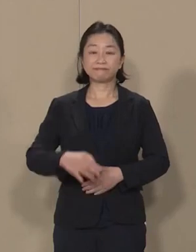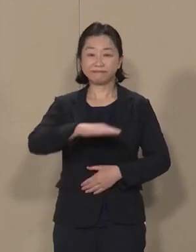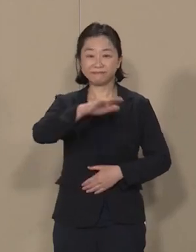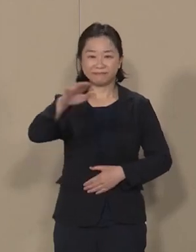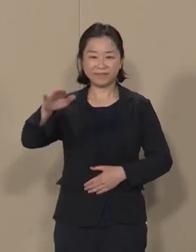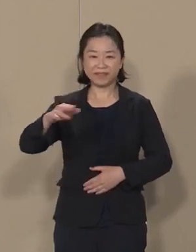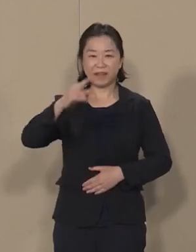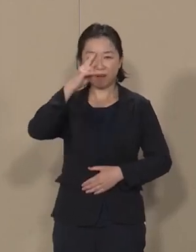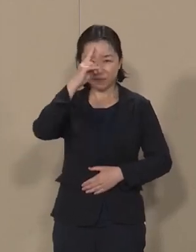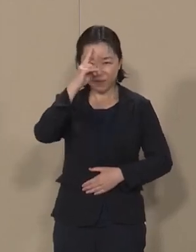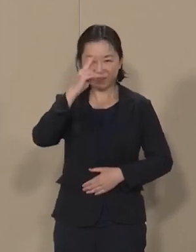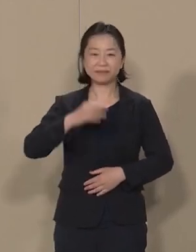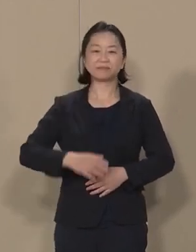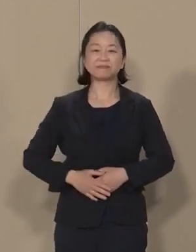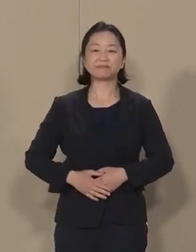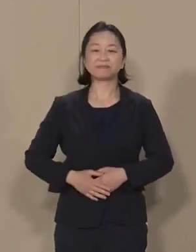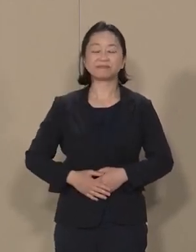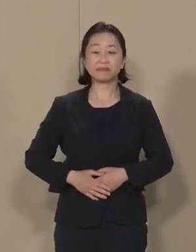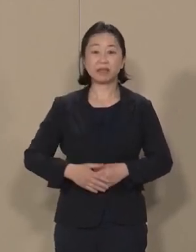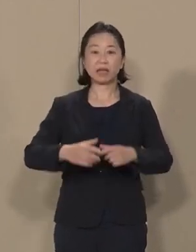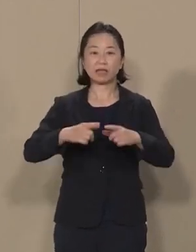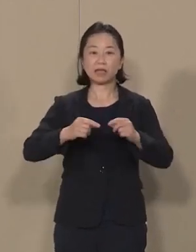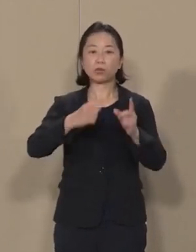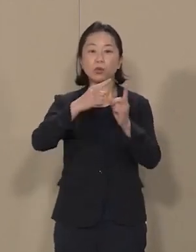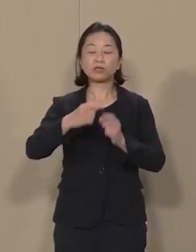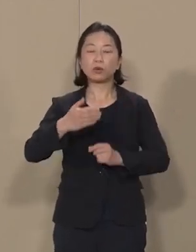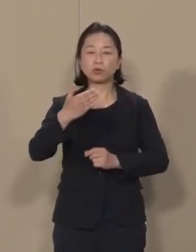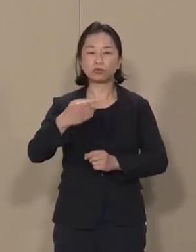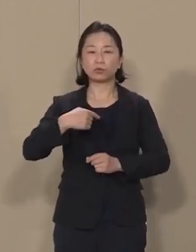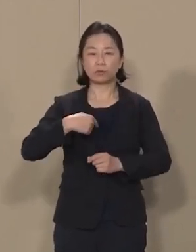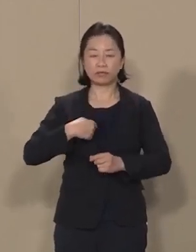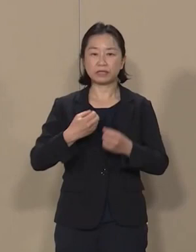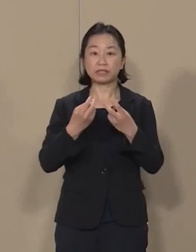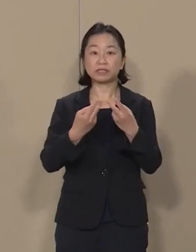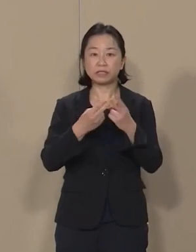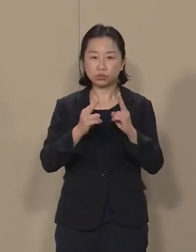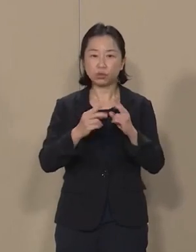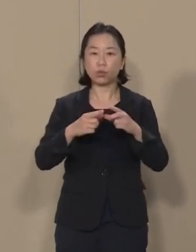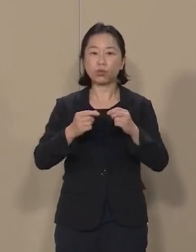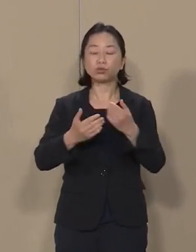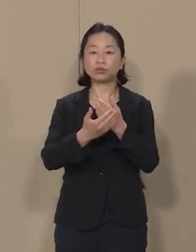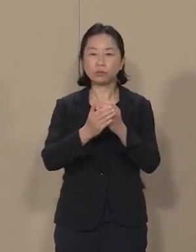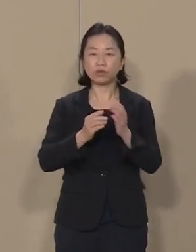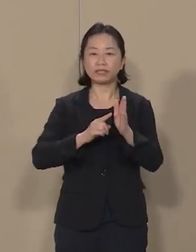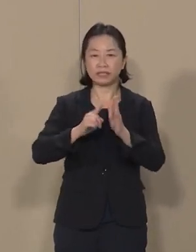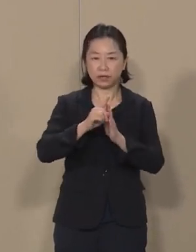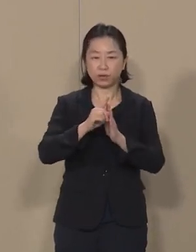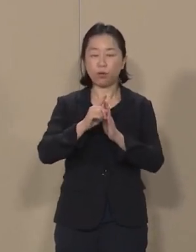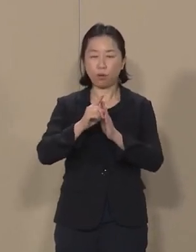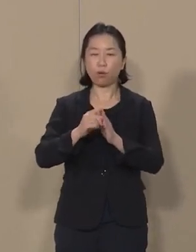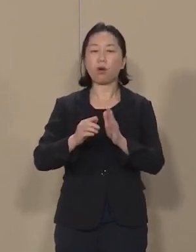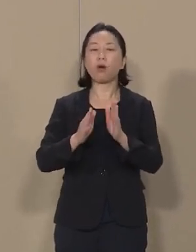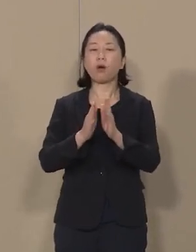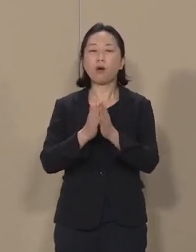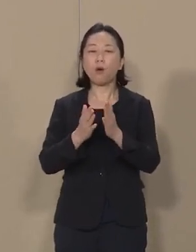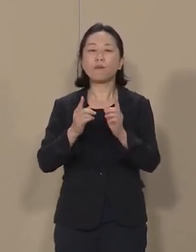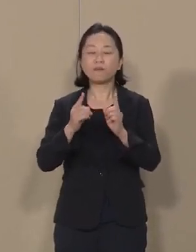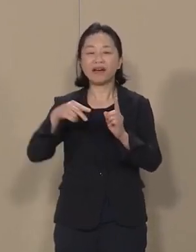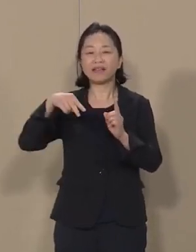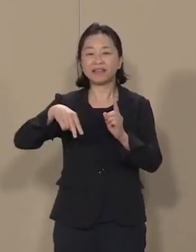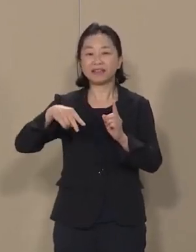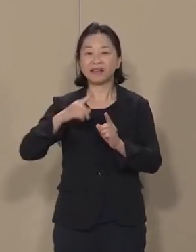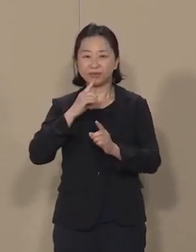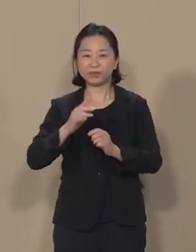みなさんこんにちは全国比例区私は神道国森代表の本間奈々です私は